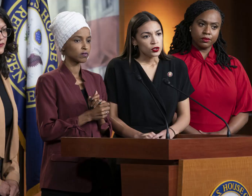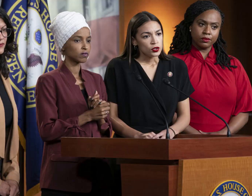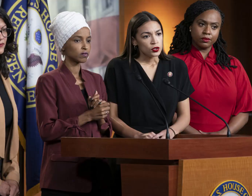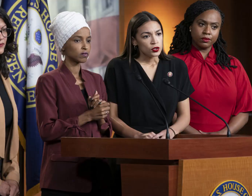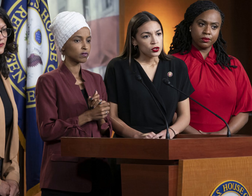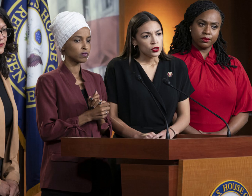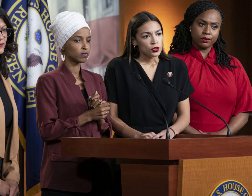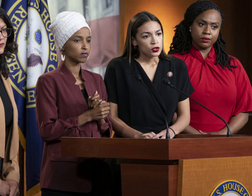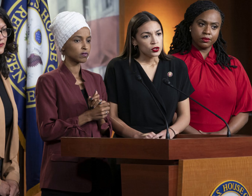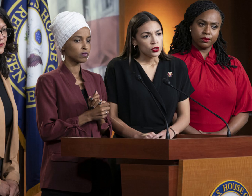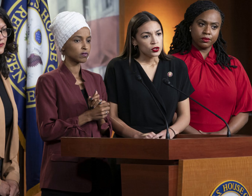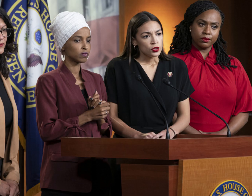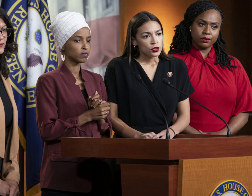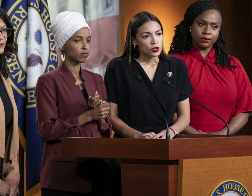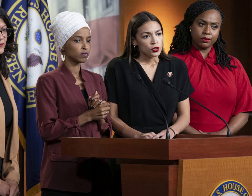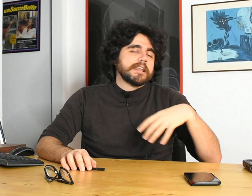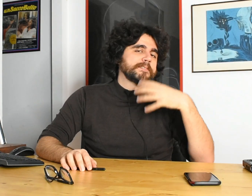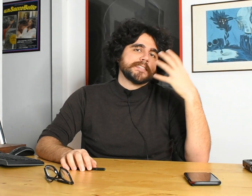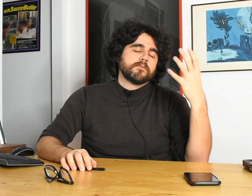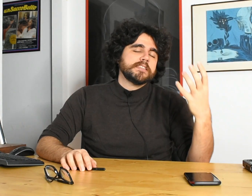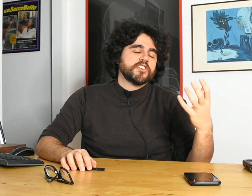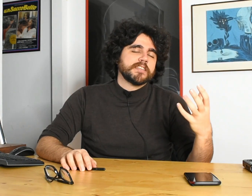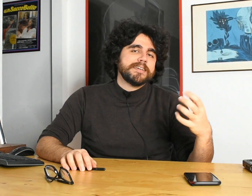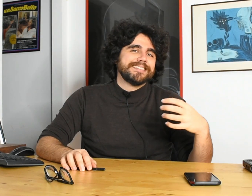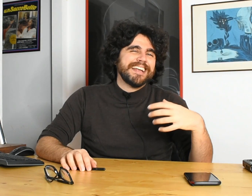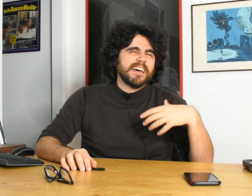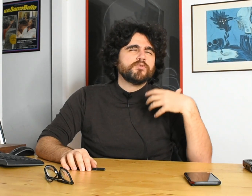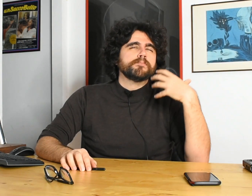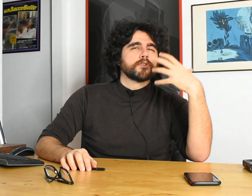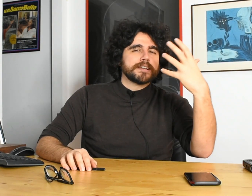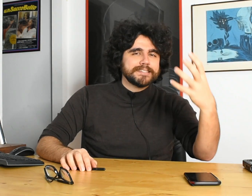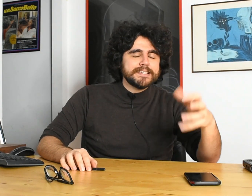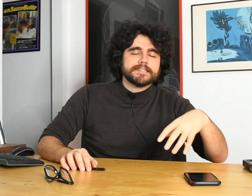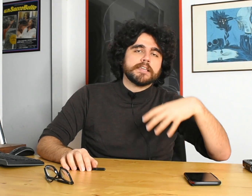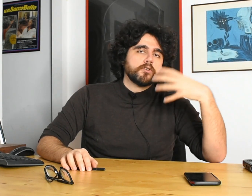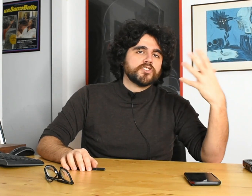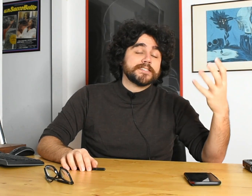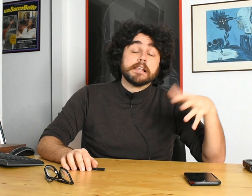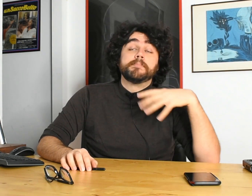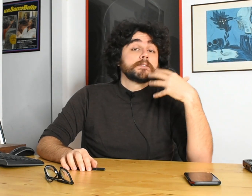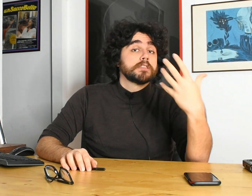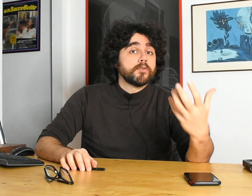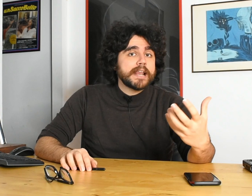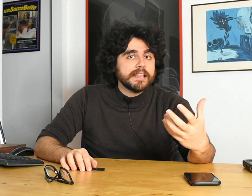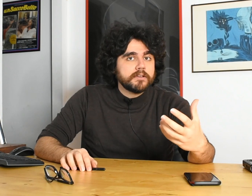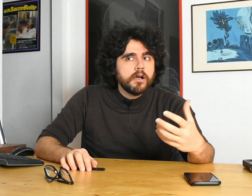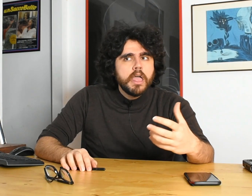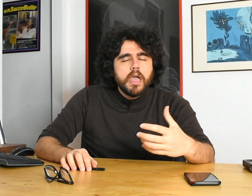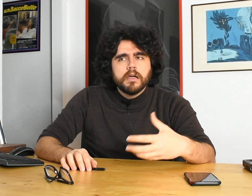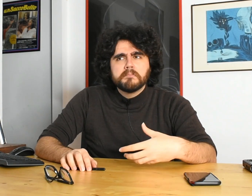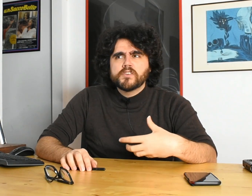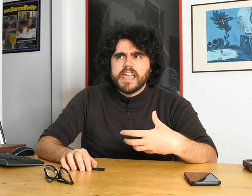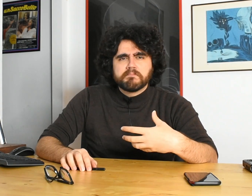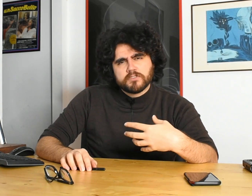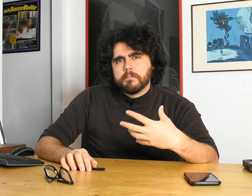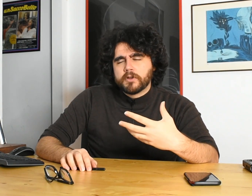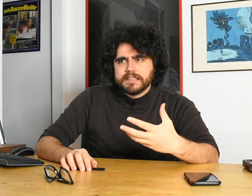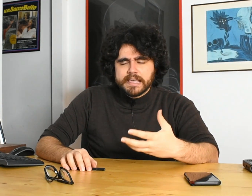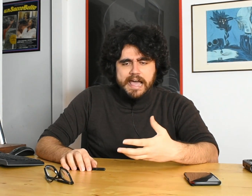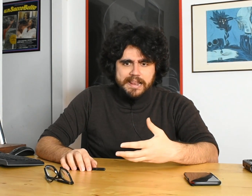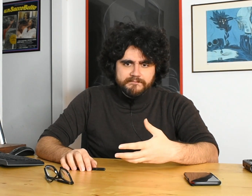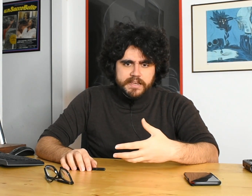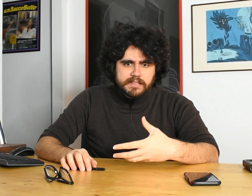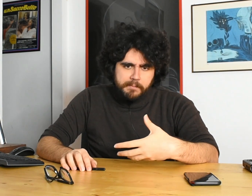appunto della Ocasio-Cortez, i Manimar. Rappresenta quindi certamente l'ala più progressista ed ecologista del Partito Democratico. Non è